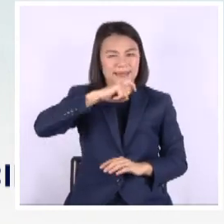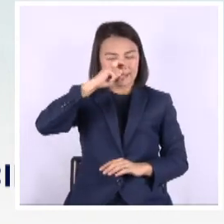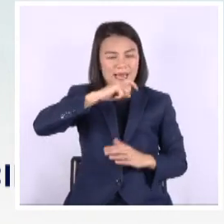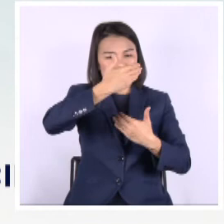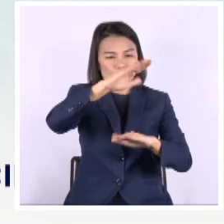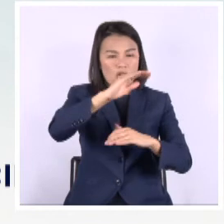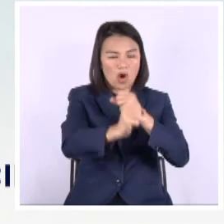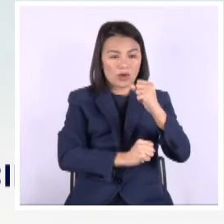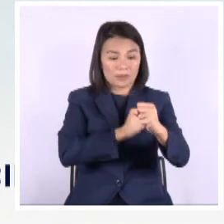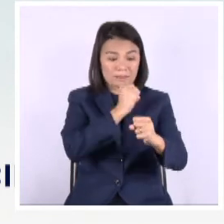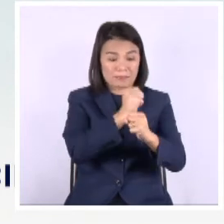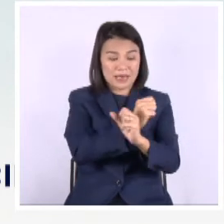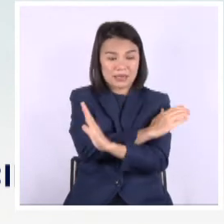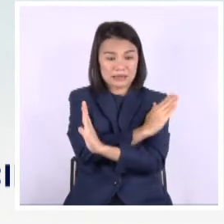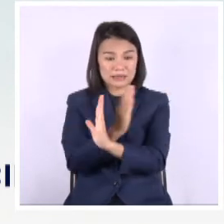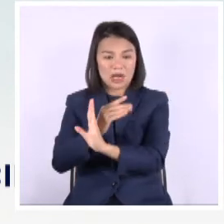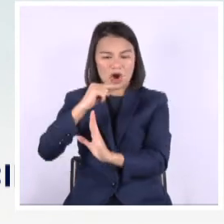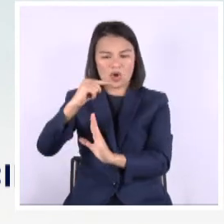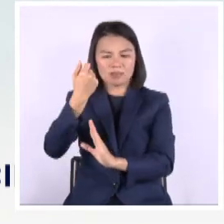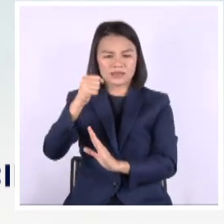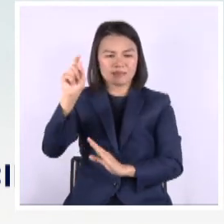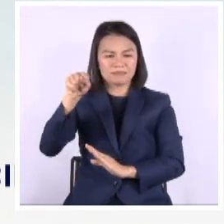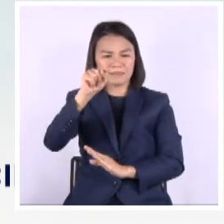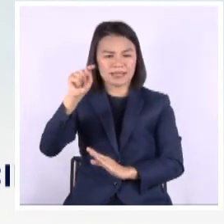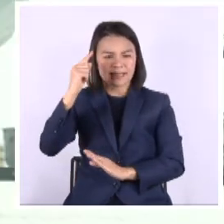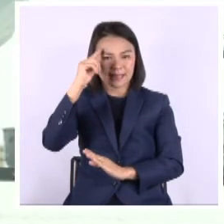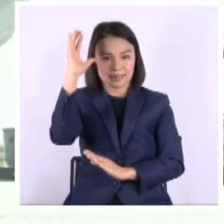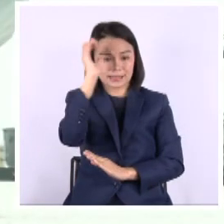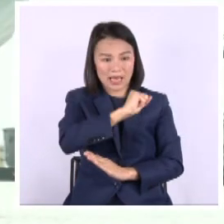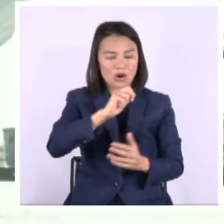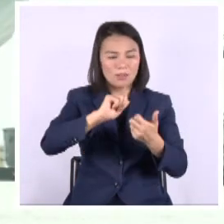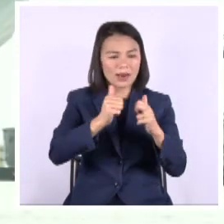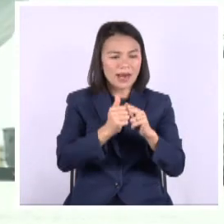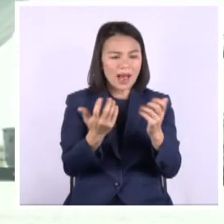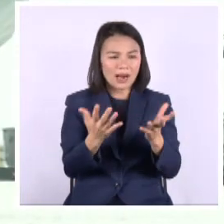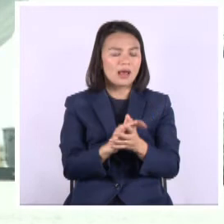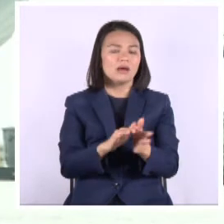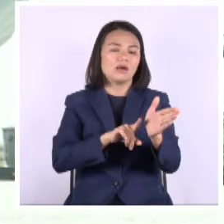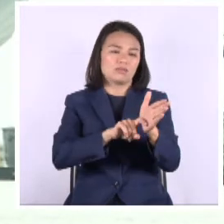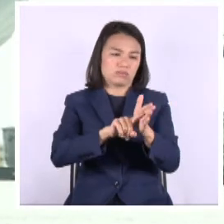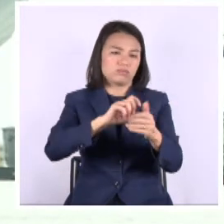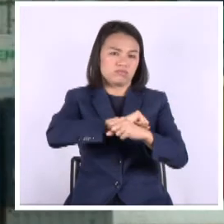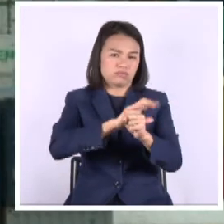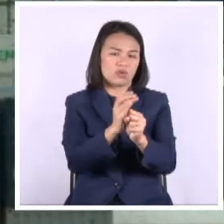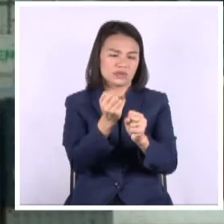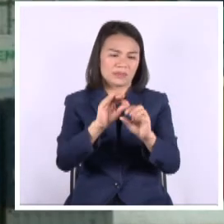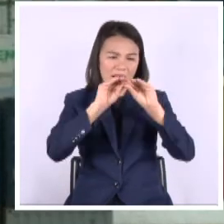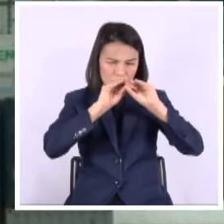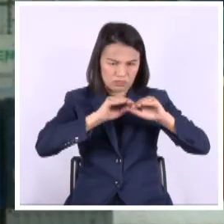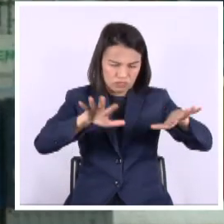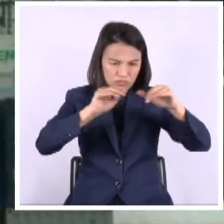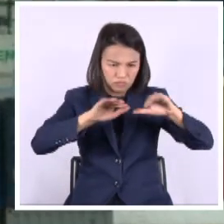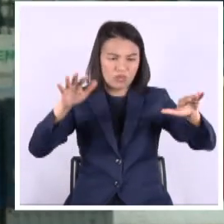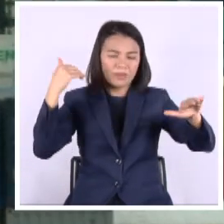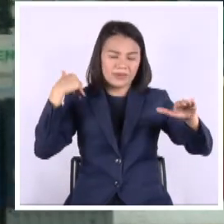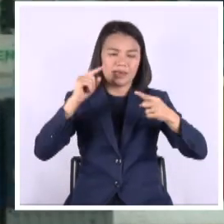คาดว่าจะติดลบอยู่ที่10%โดยที่มีปัจจัยที่เป็นอุปสรรคเช่นเรื่องของการระบาดของของของกู 19ที่ยังระบัดหลายประเทศ